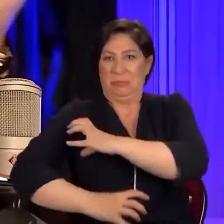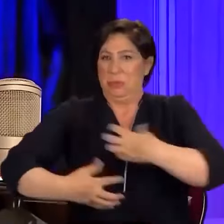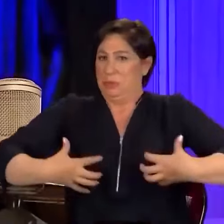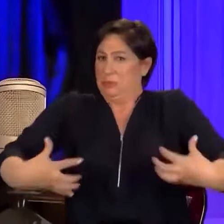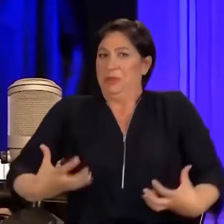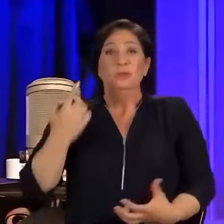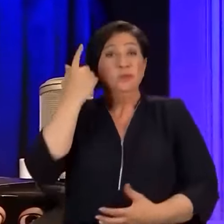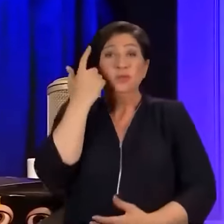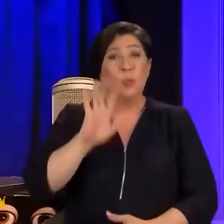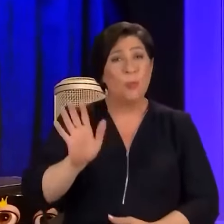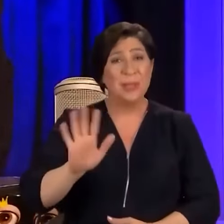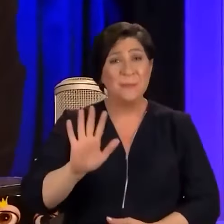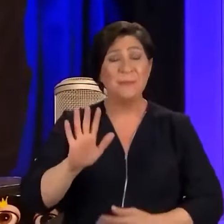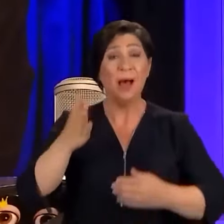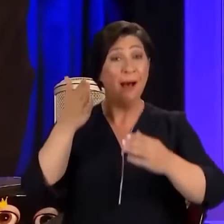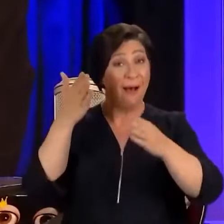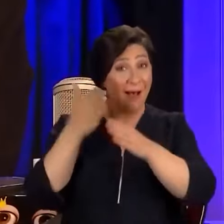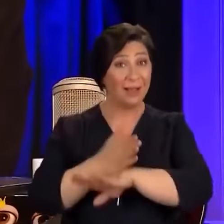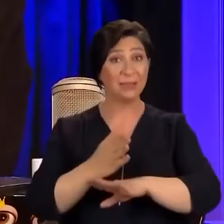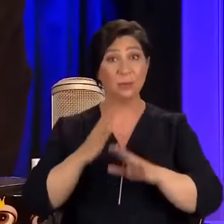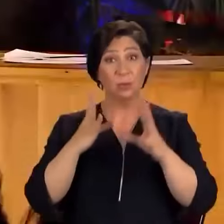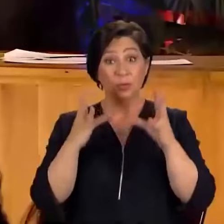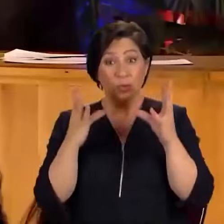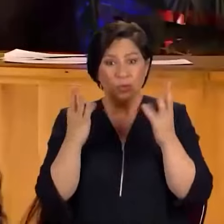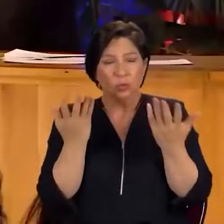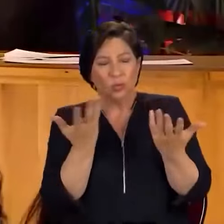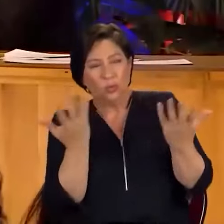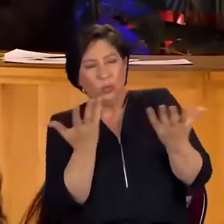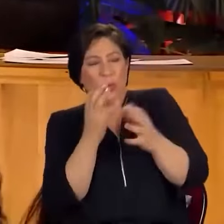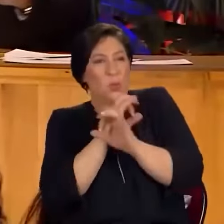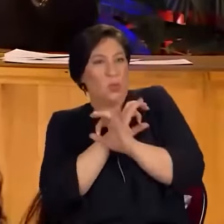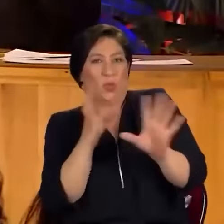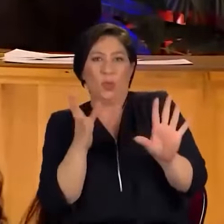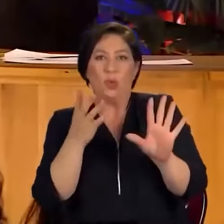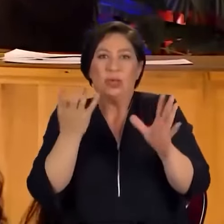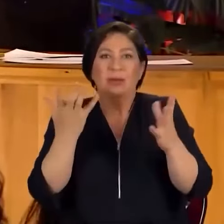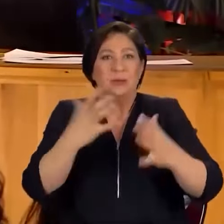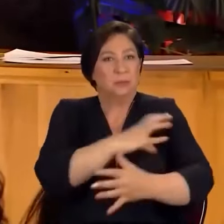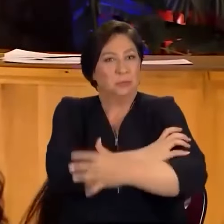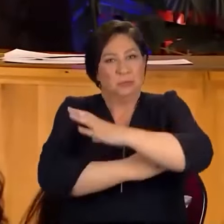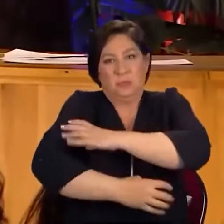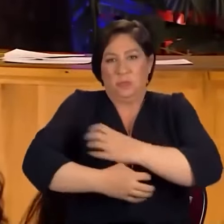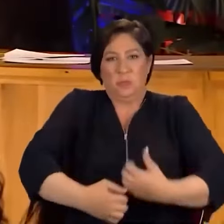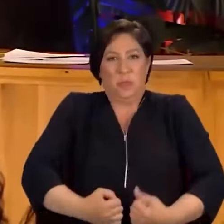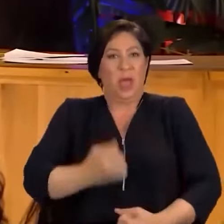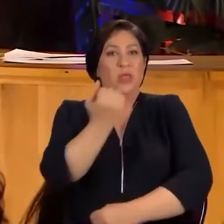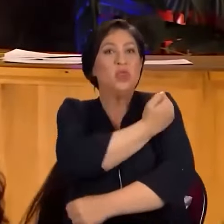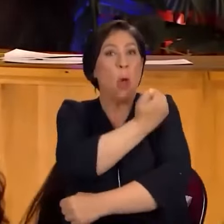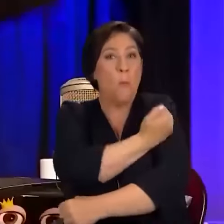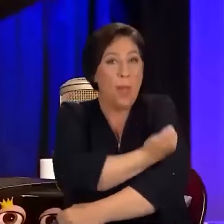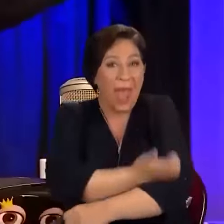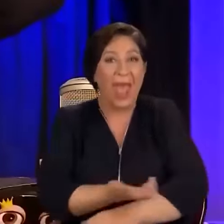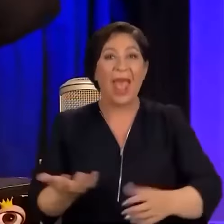düşünmedim ve hakikaten aşırı derecede seksisin yani. Yok ya, adeleler,